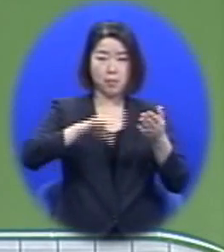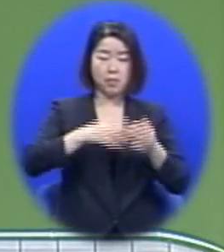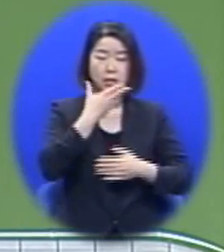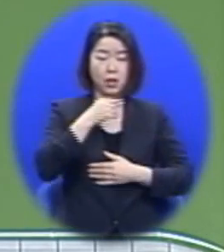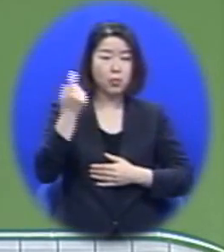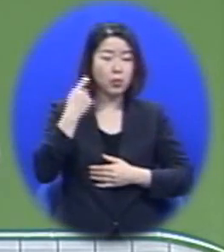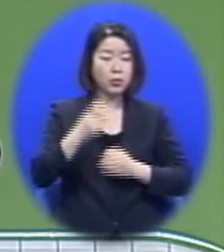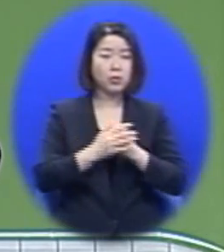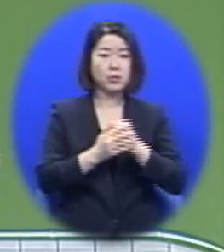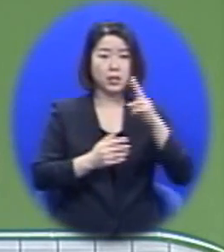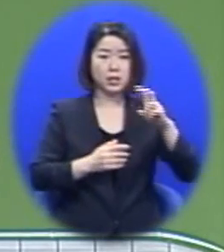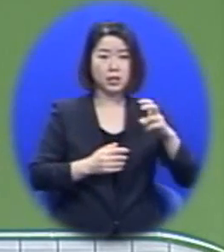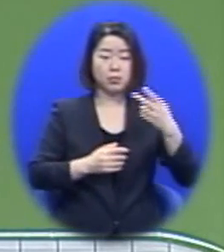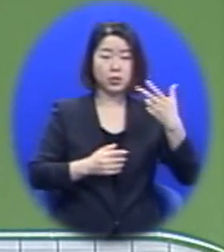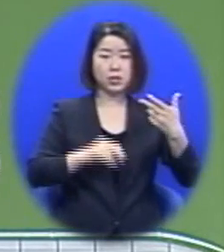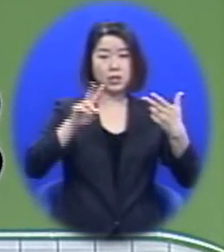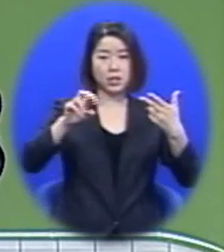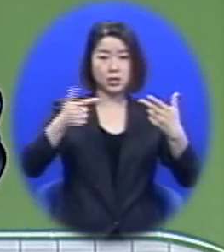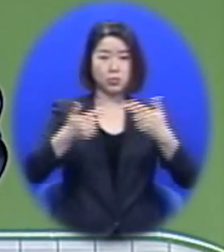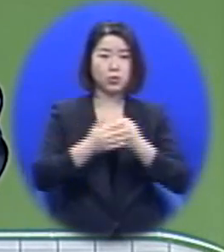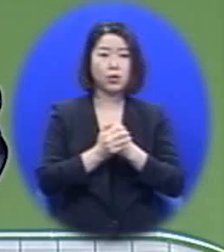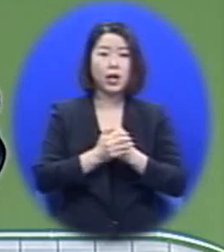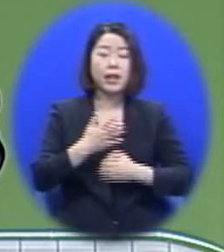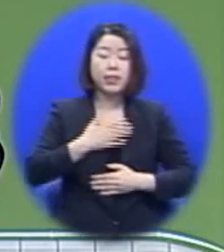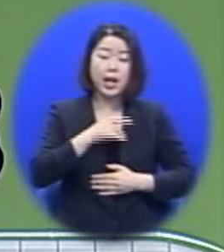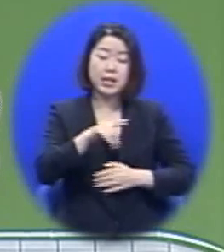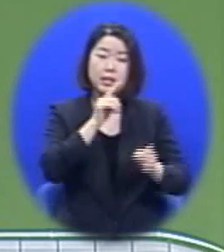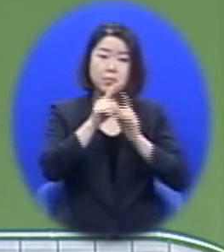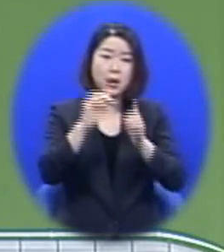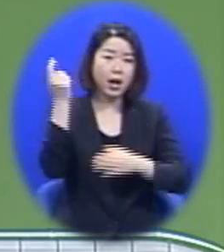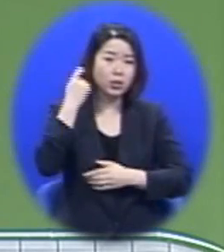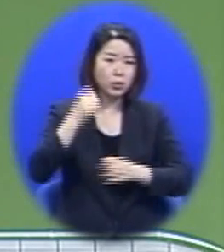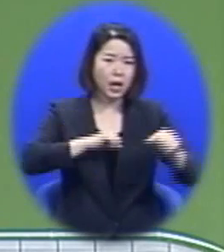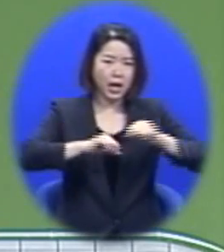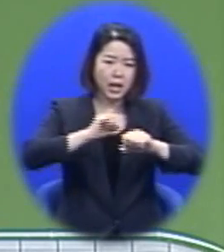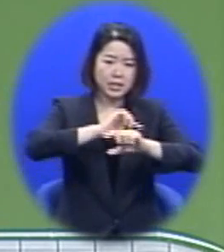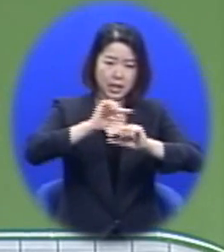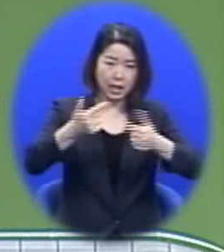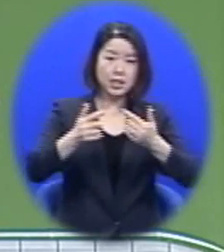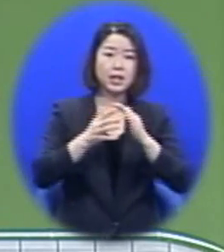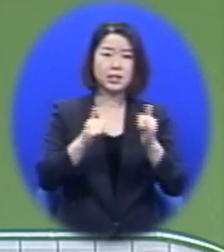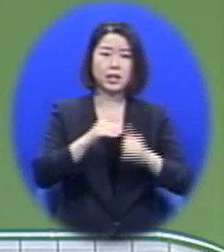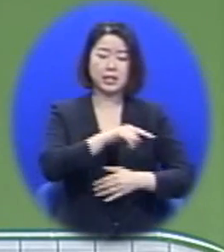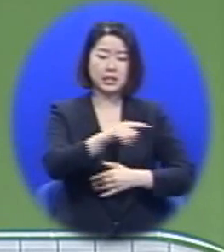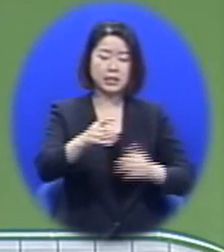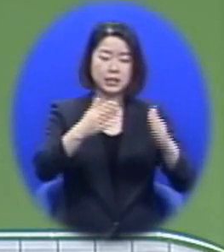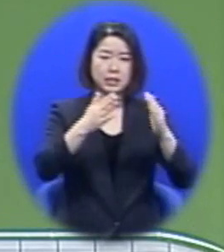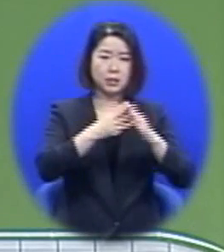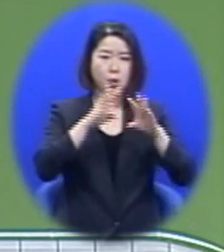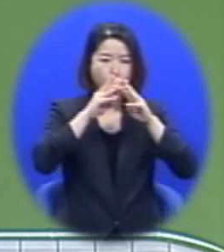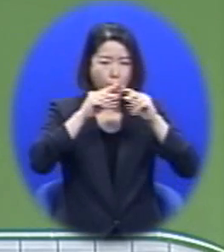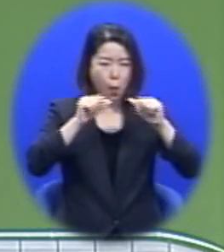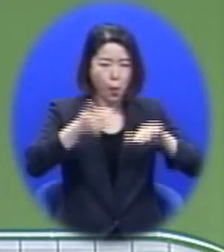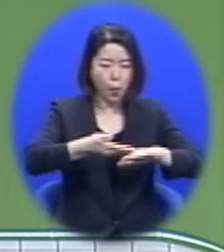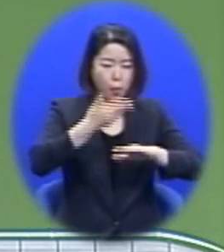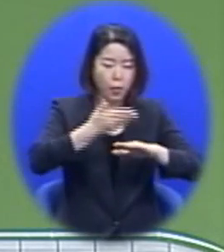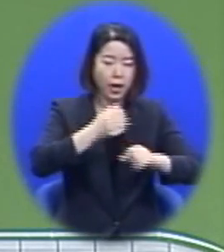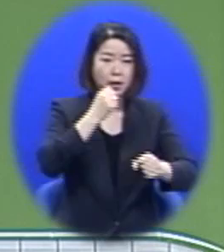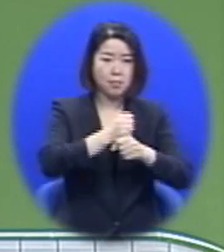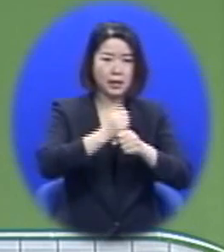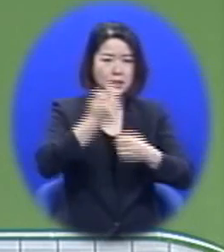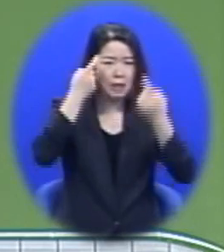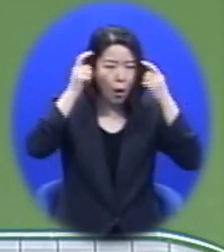말씀을 봅시다. 나의 이 말을 듣고 행하지 아니하는 자는 그 집을 모래 위에 지은 어리석은 사람